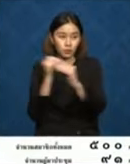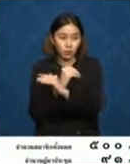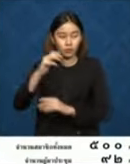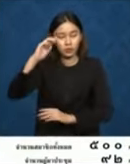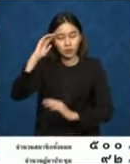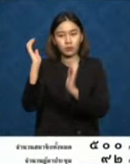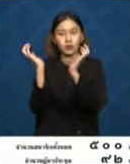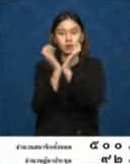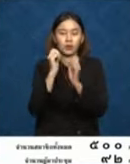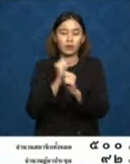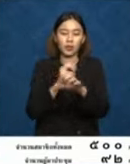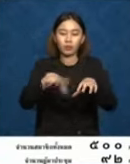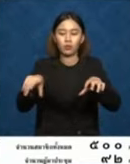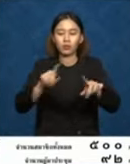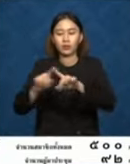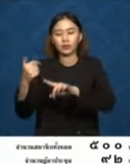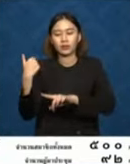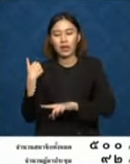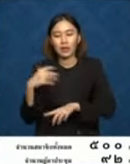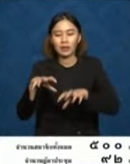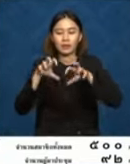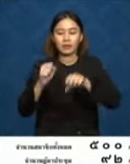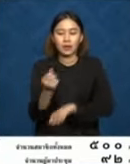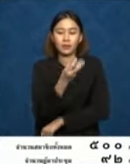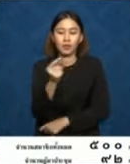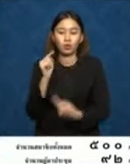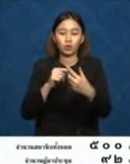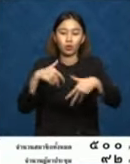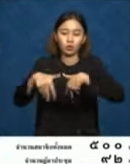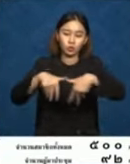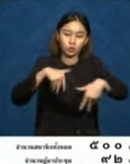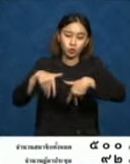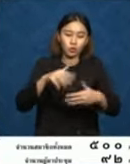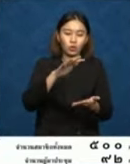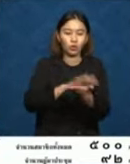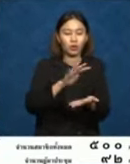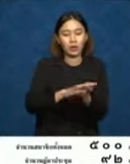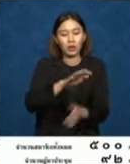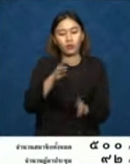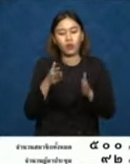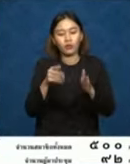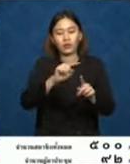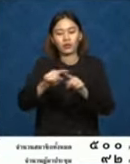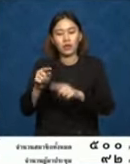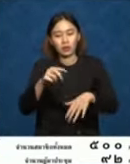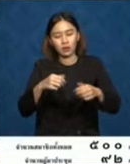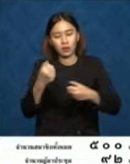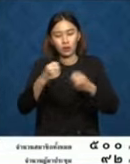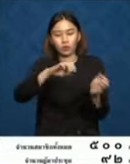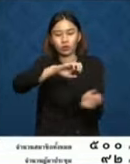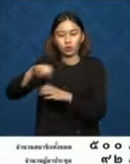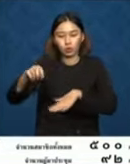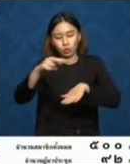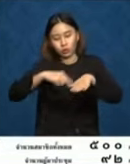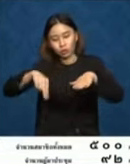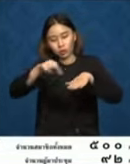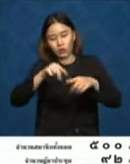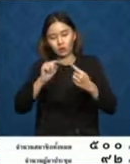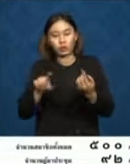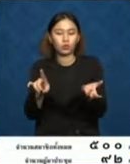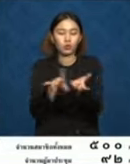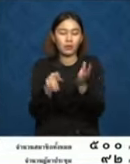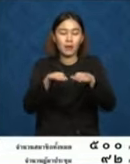ำรวจและหน่วยงานอื่นตรวจจับความเร็วรถยนต์ในเขตชุมชนหรือในเขตโรงเรียนและตรวจสภาพรถตู้ที่ไม่ได้มาตรฐานทั้งตัวรถและคน